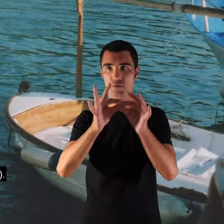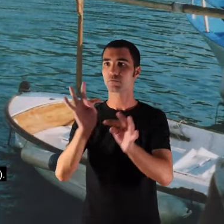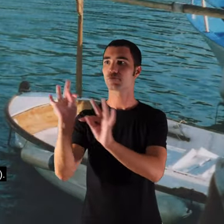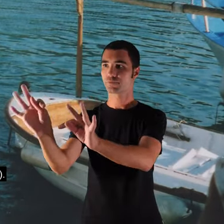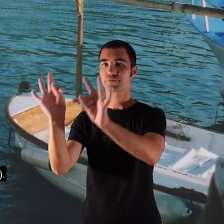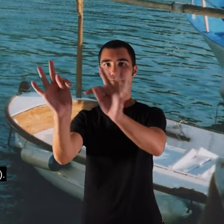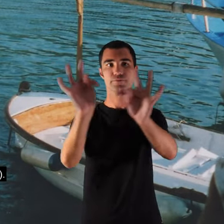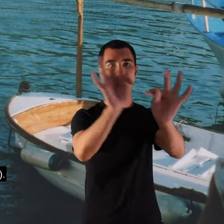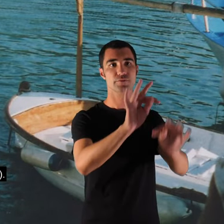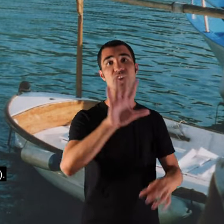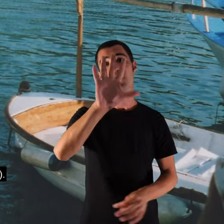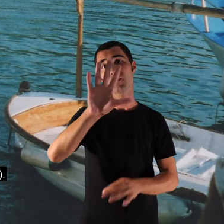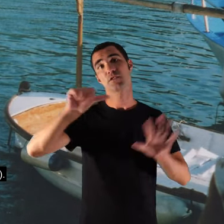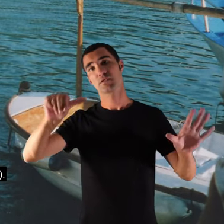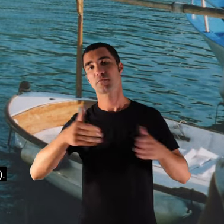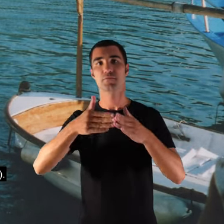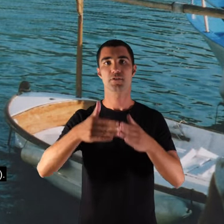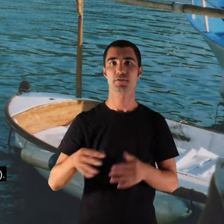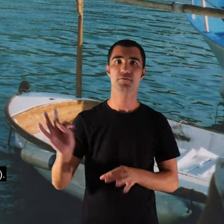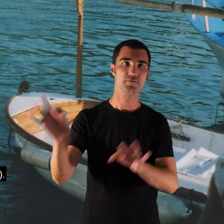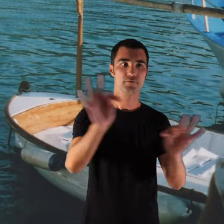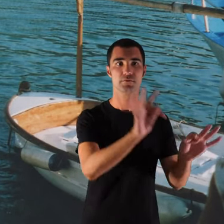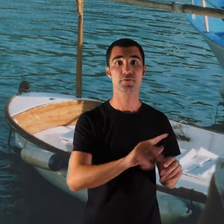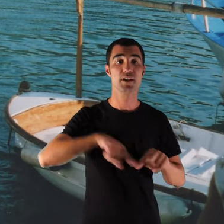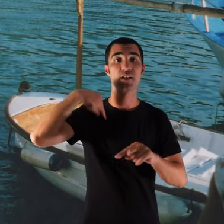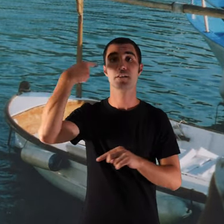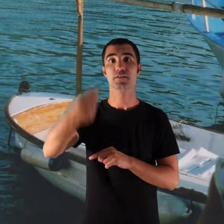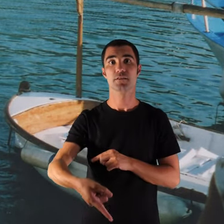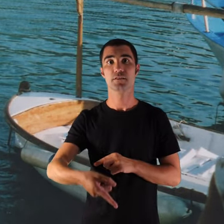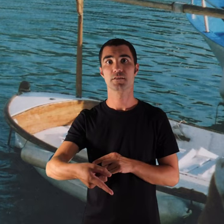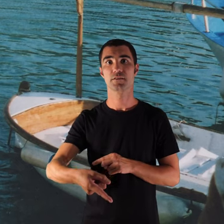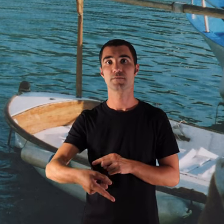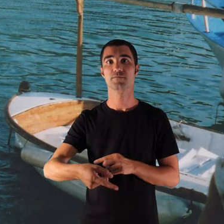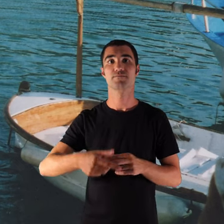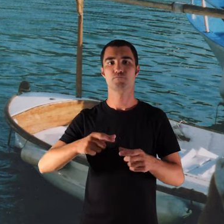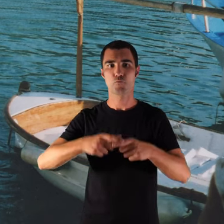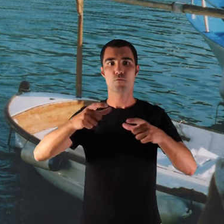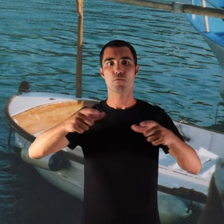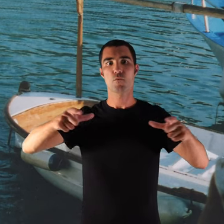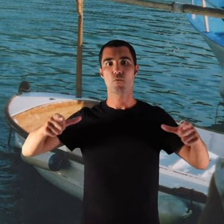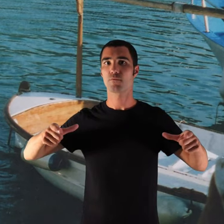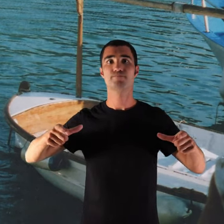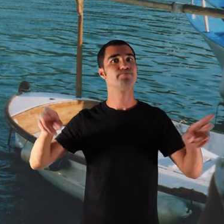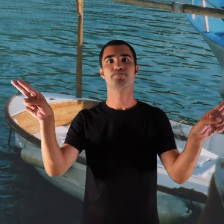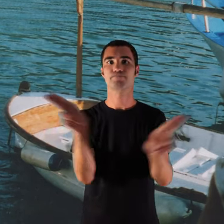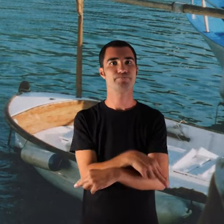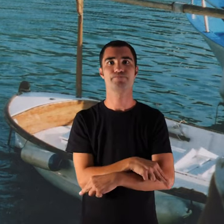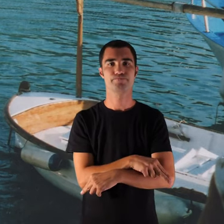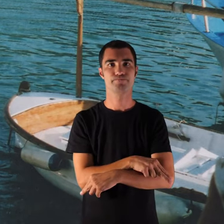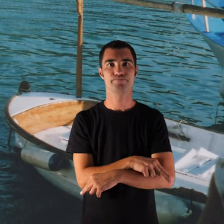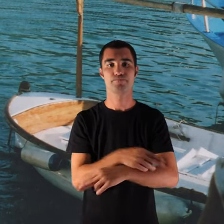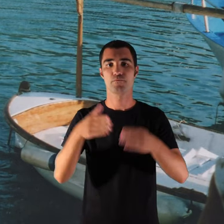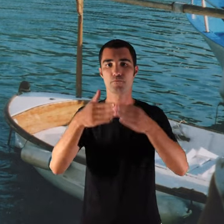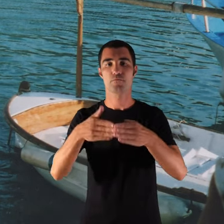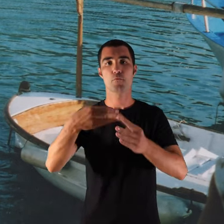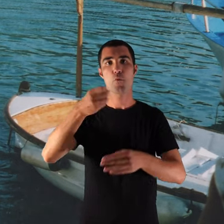si barca a scadagli, no? Però poi parte del tempo vanno proibiti le barche di